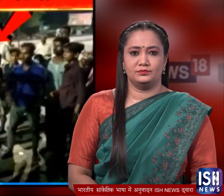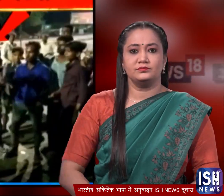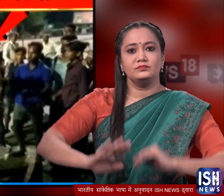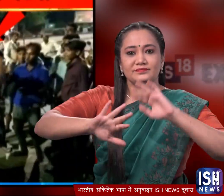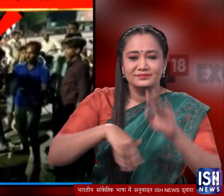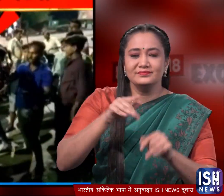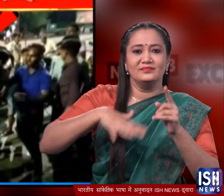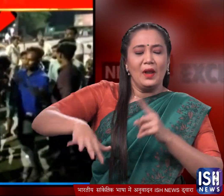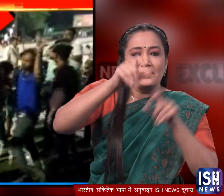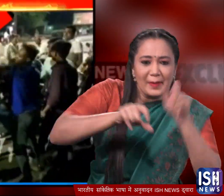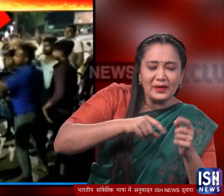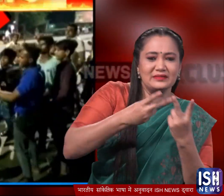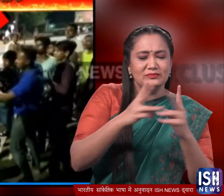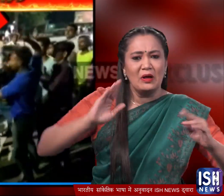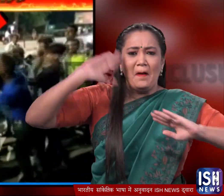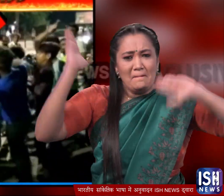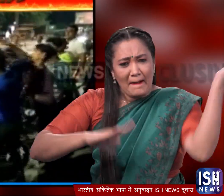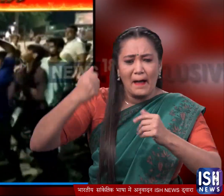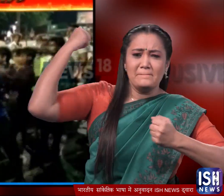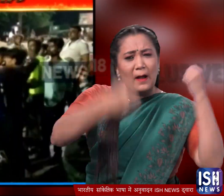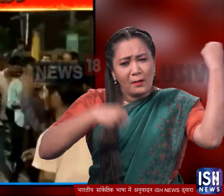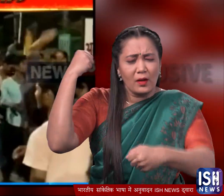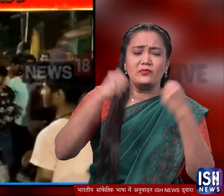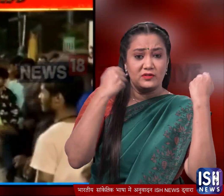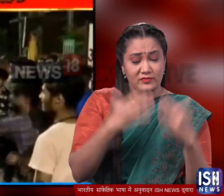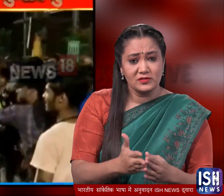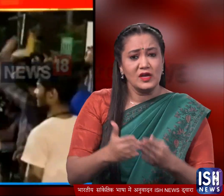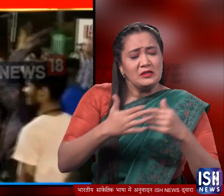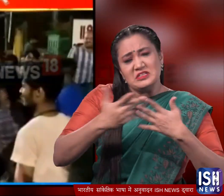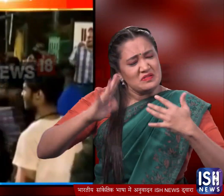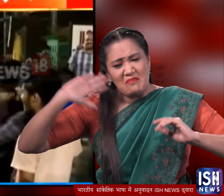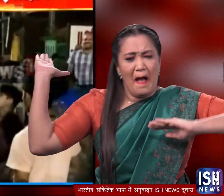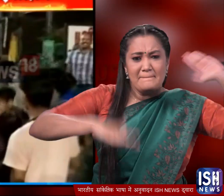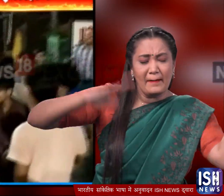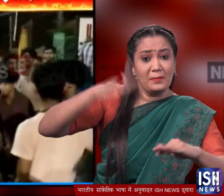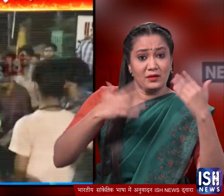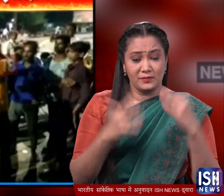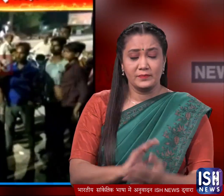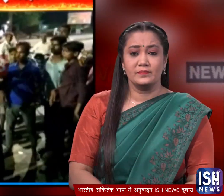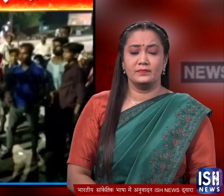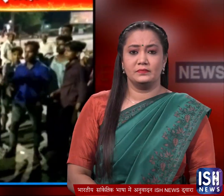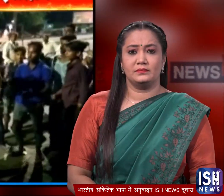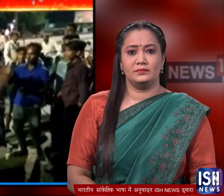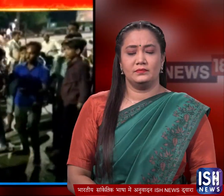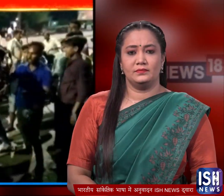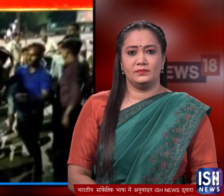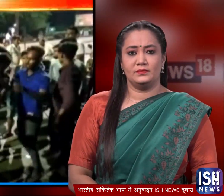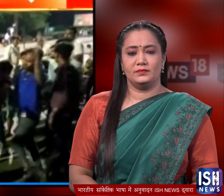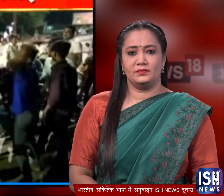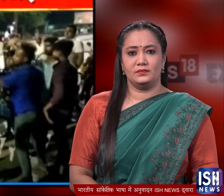फिर तो वहां मौजूद ज्यादातर लोग उस पर थप्पड़ और घूंसे बरसाने लगे। जिसको मौका मिला उसी ने उसकी पिटाई कर दी।